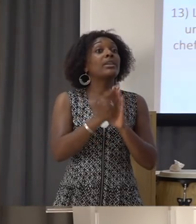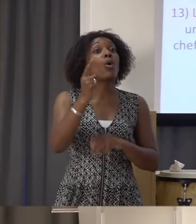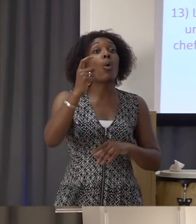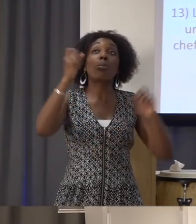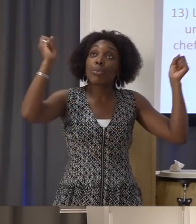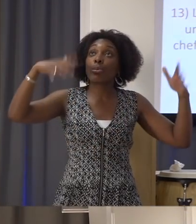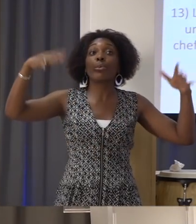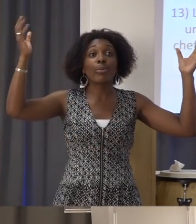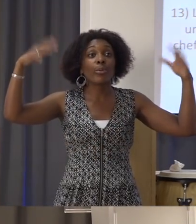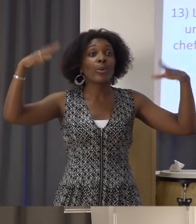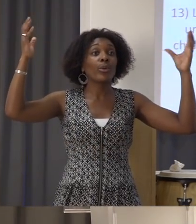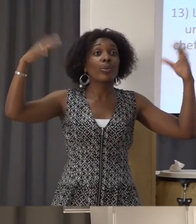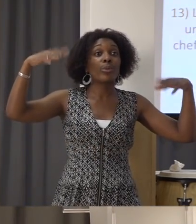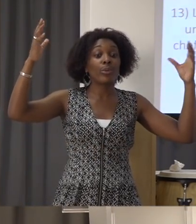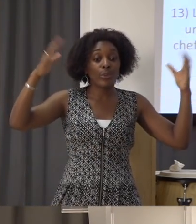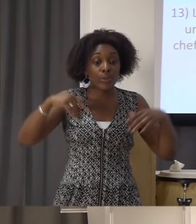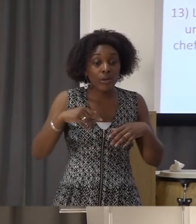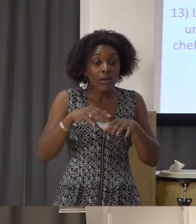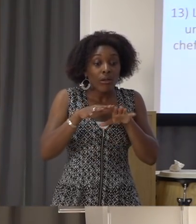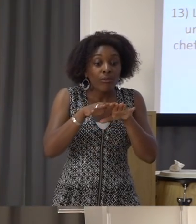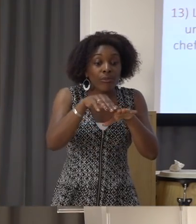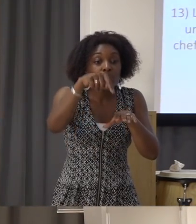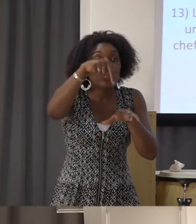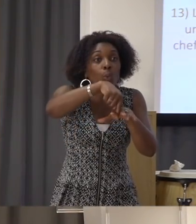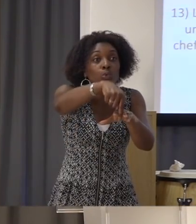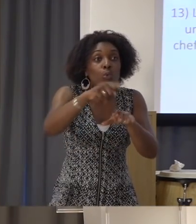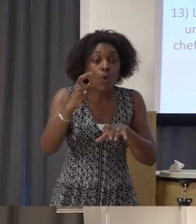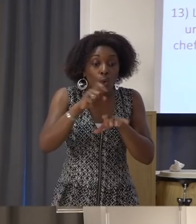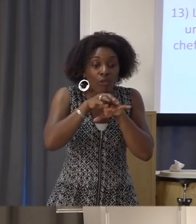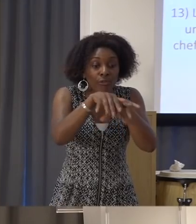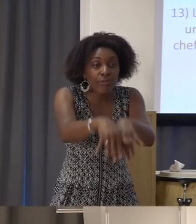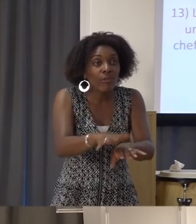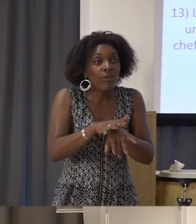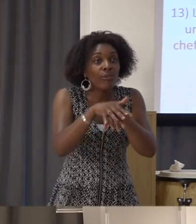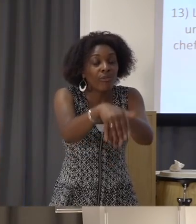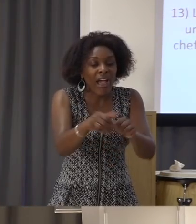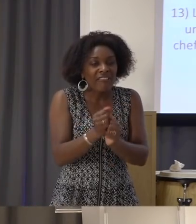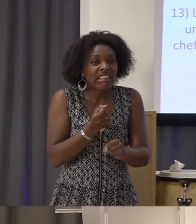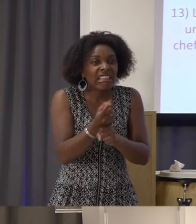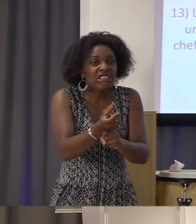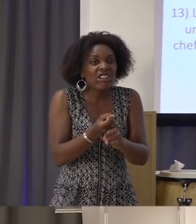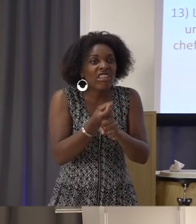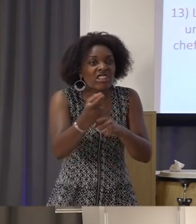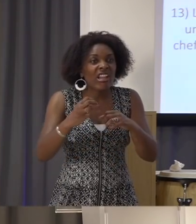sûrement là où il y a un trou, un fossé, avec tous ces déchets, tous ces détritus, les microbes,